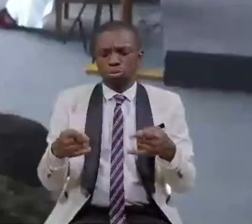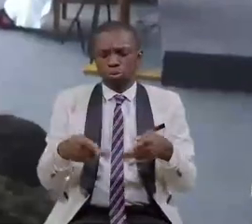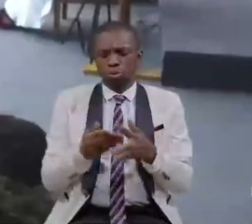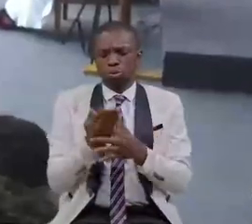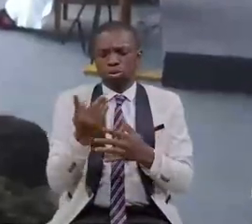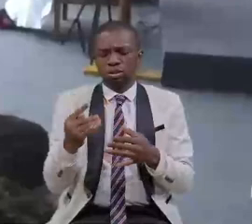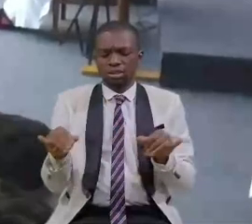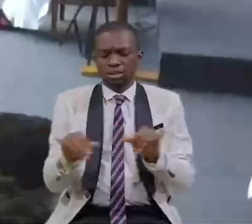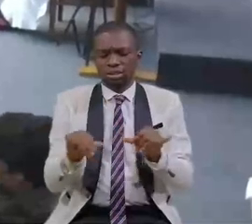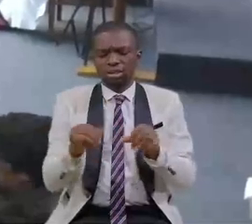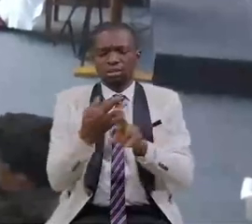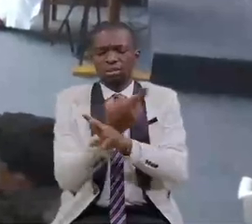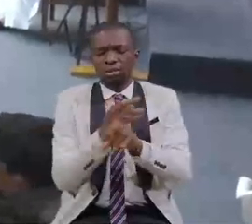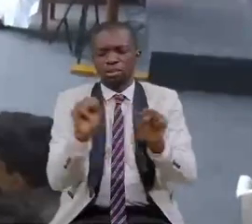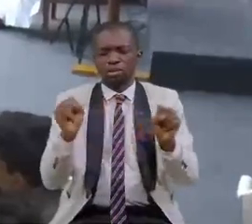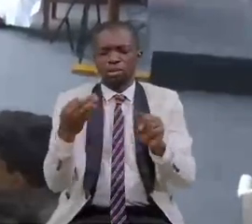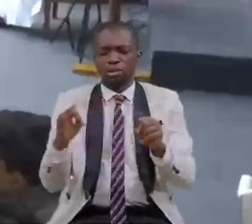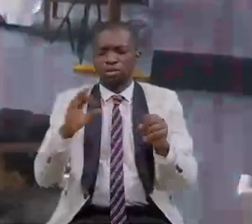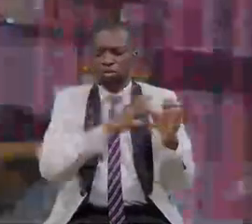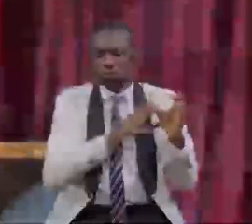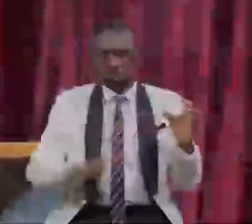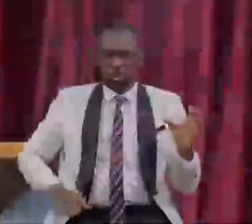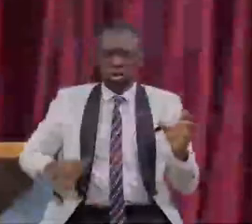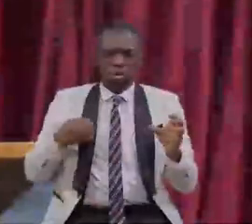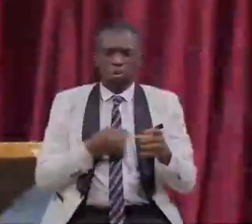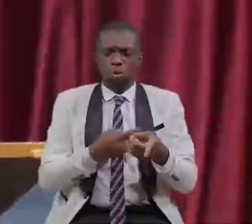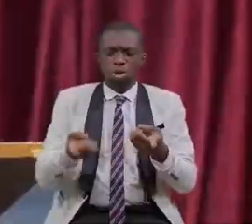Nous sortons de notre voie